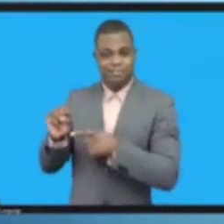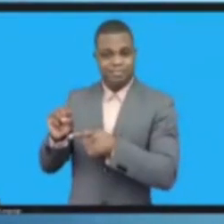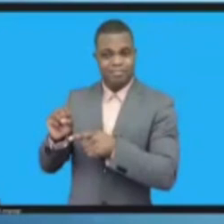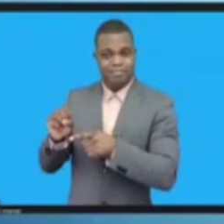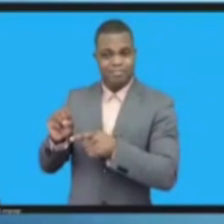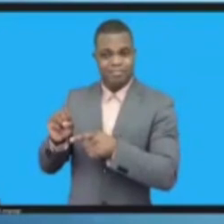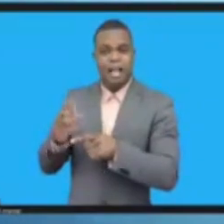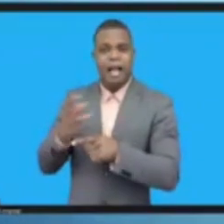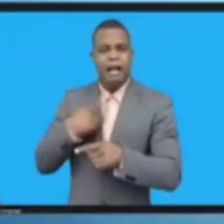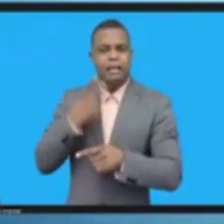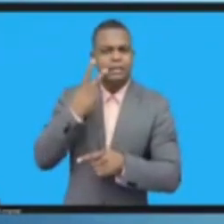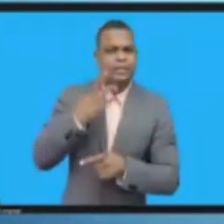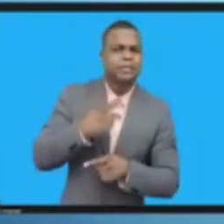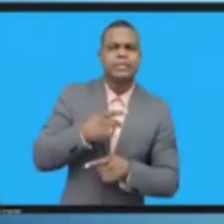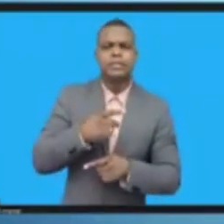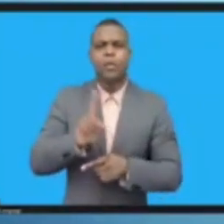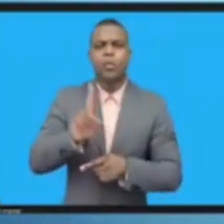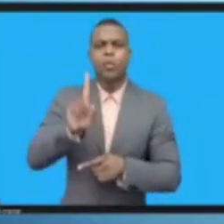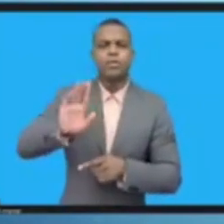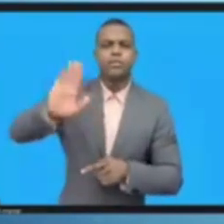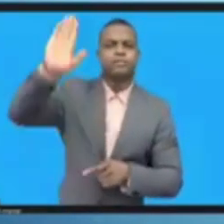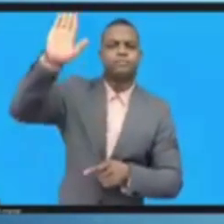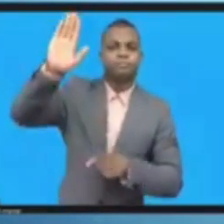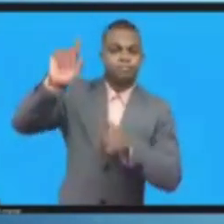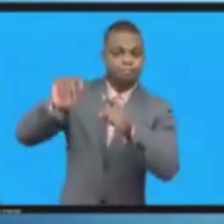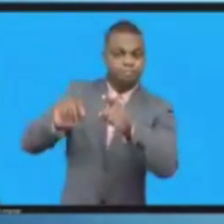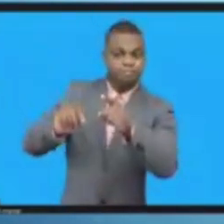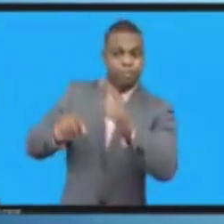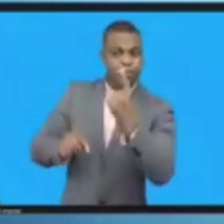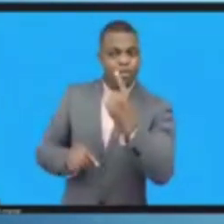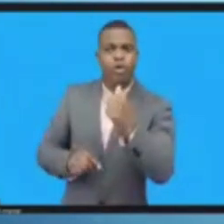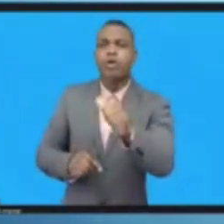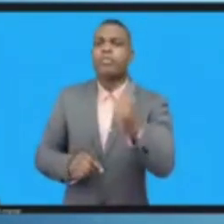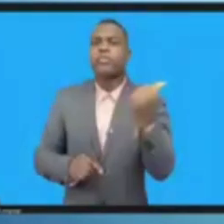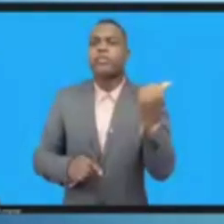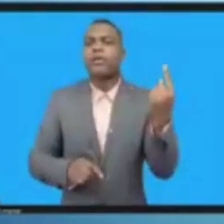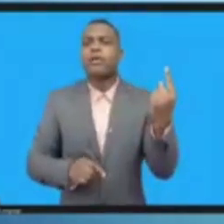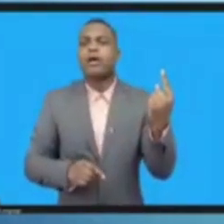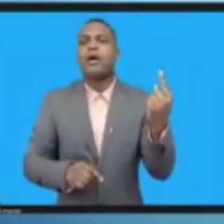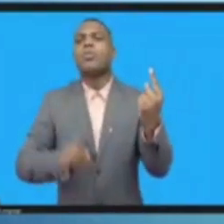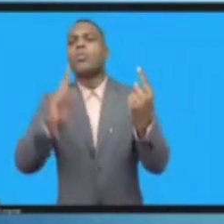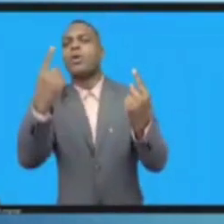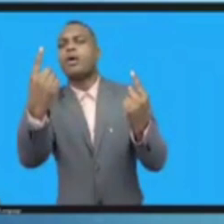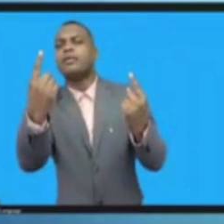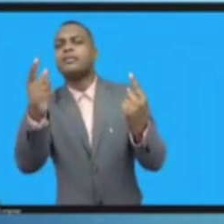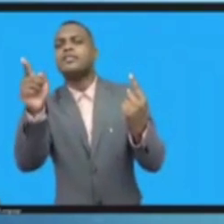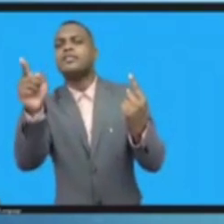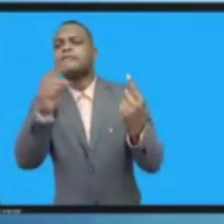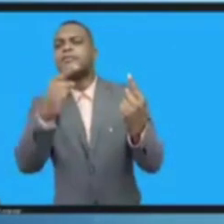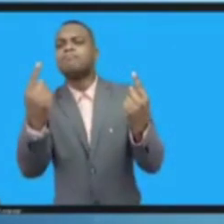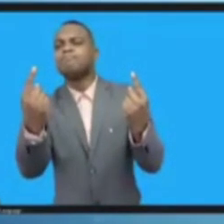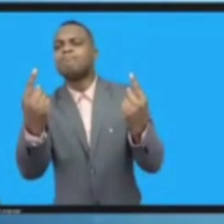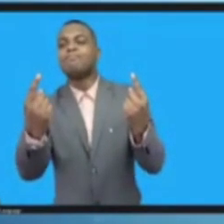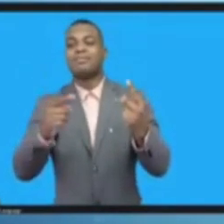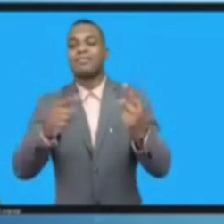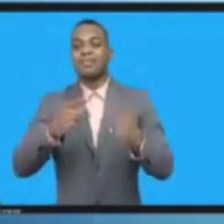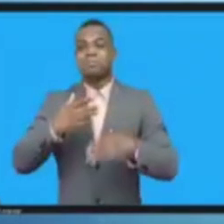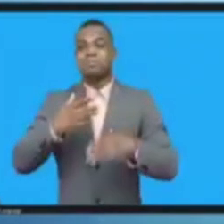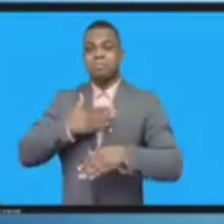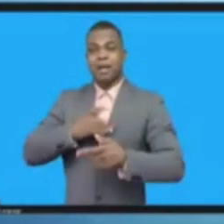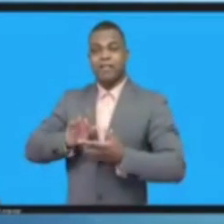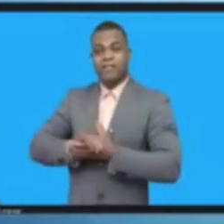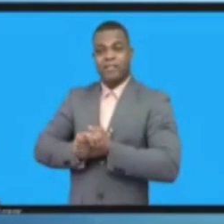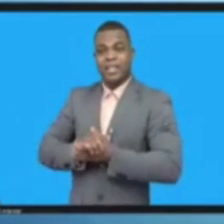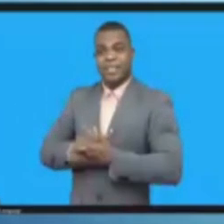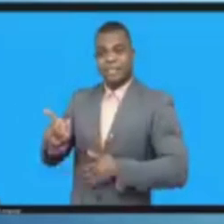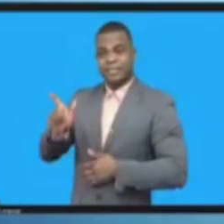Mon ami de Turquie également. Et je sais qu'il y a plein d'autres qui sont connectés en ligne et qui étaient également présents à cette